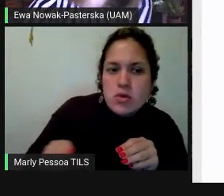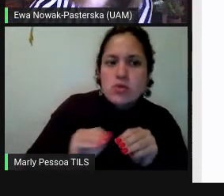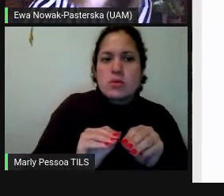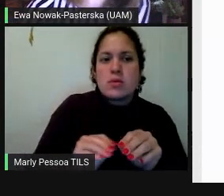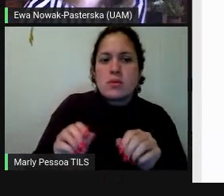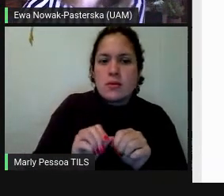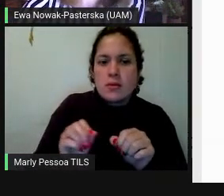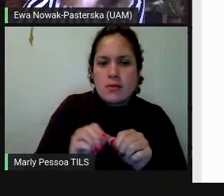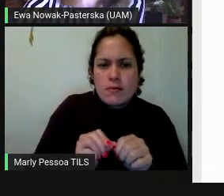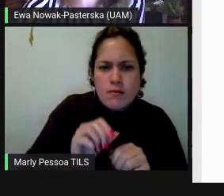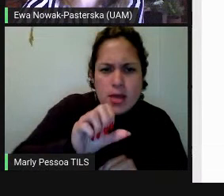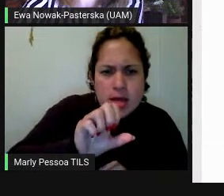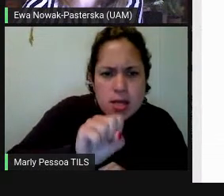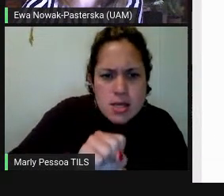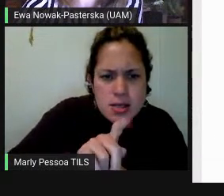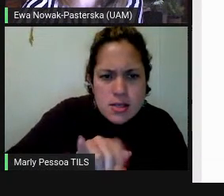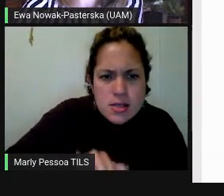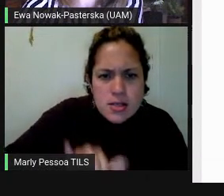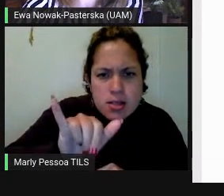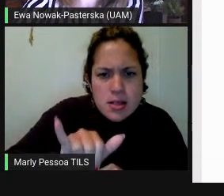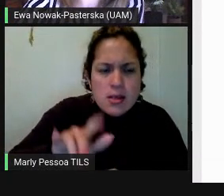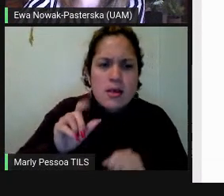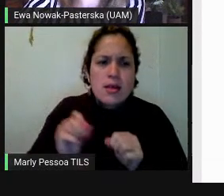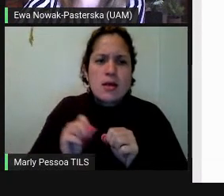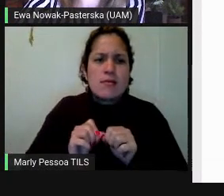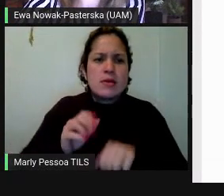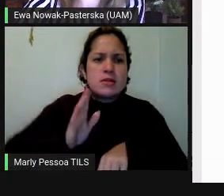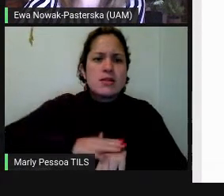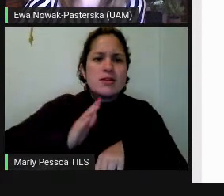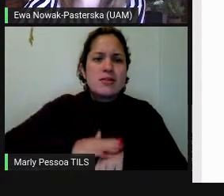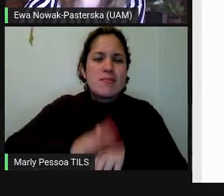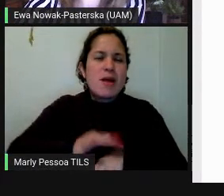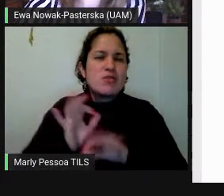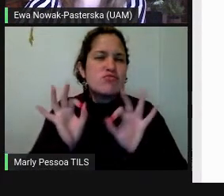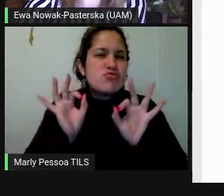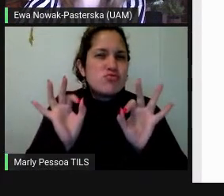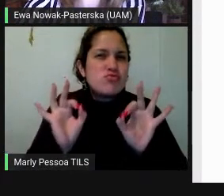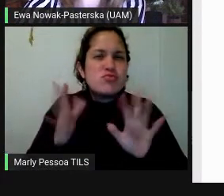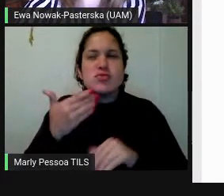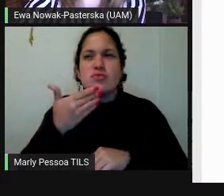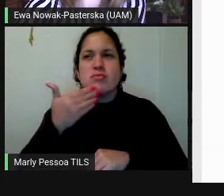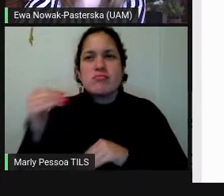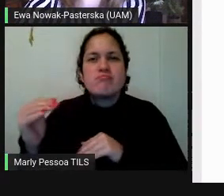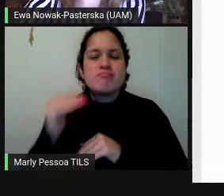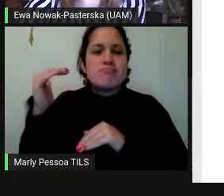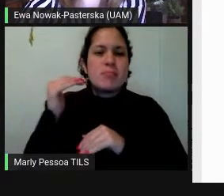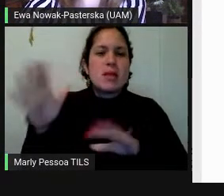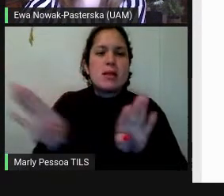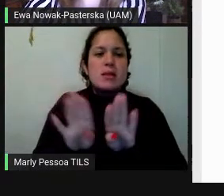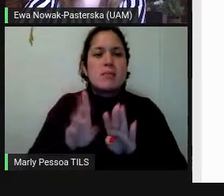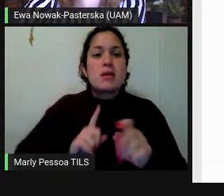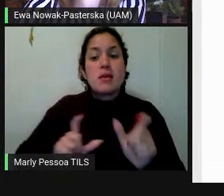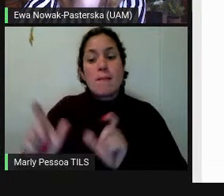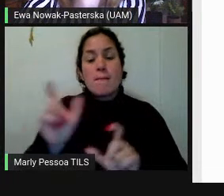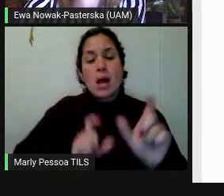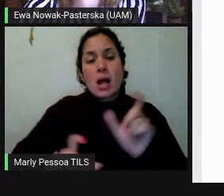ski, sugerindo que é algo mais nobre. Temos as palavras que